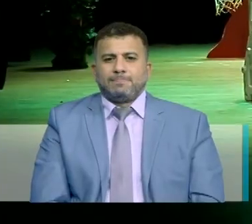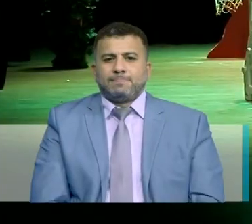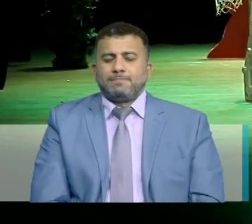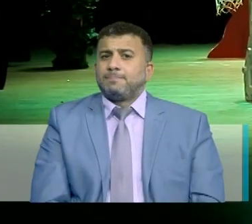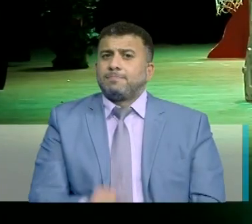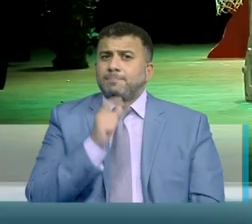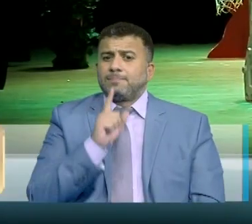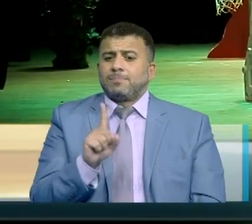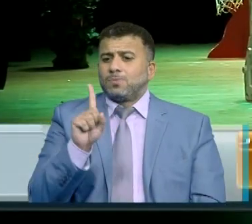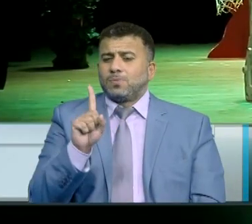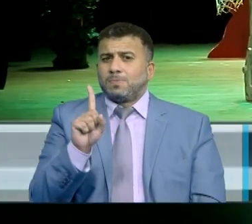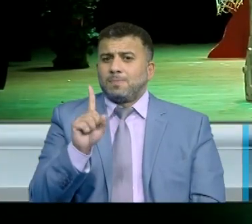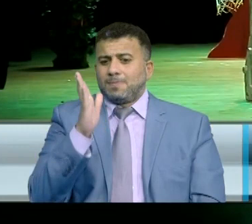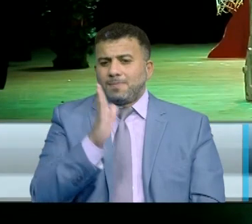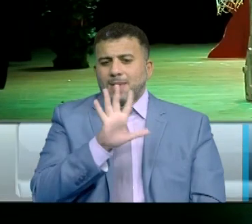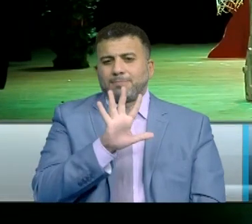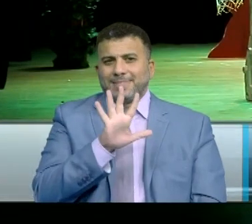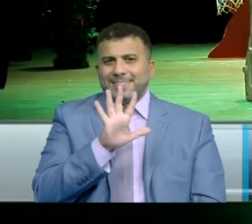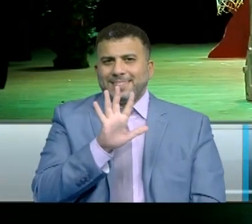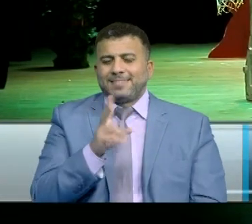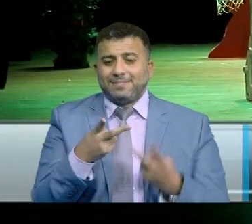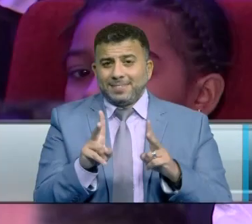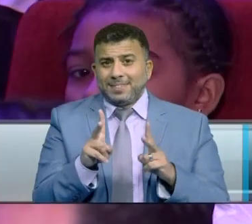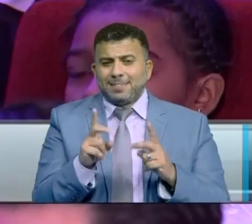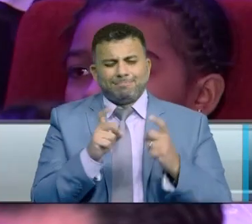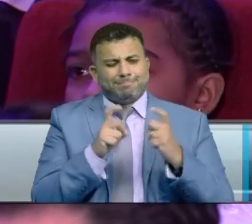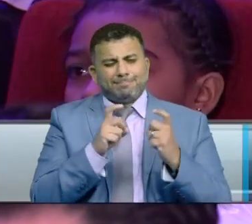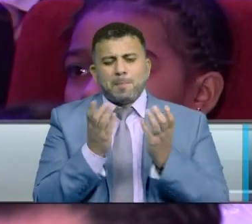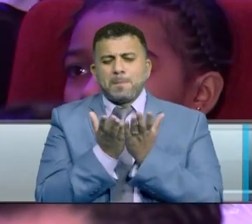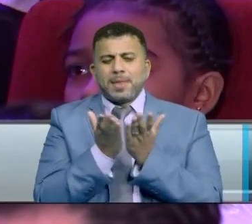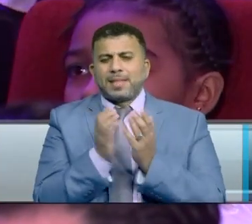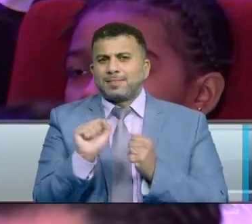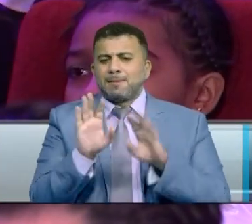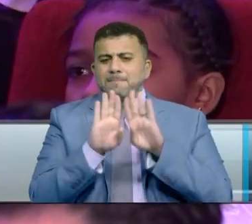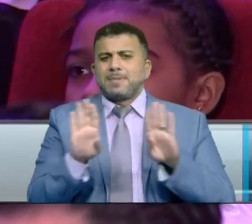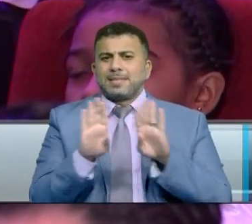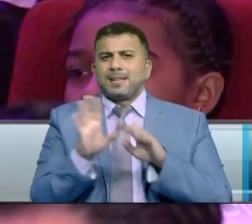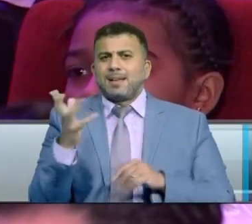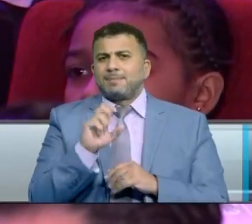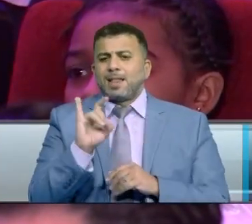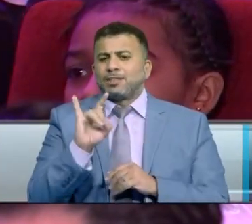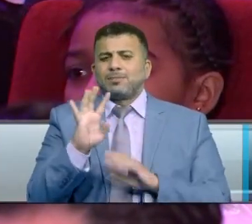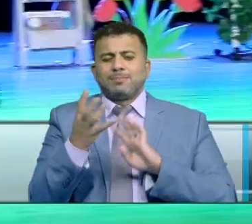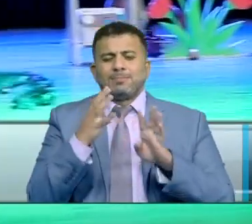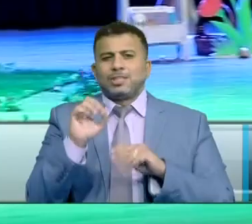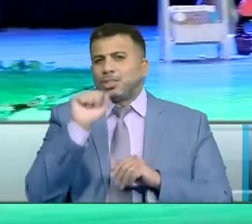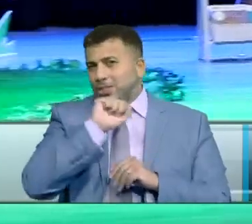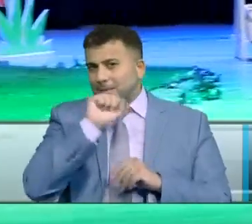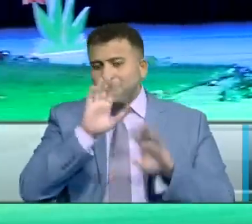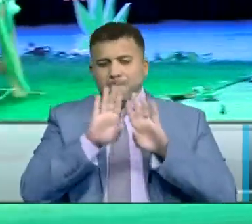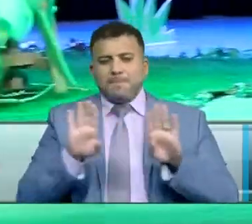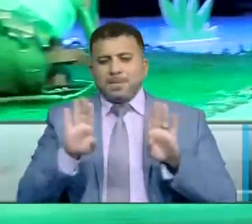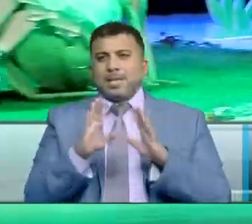منذ الأول من مايو الجاري تنافست مدارس إمارة الشارقة في عروض النسخة العاشرة من مهرجان الشارقة